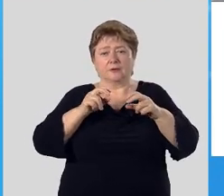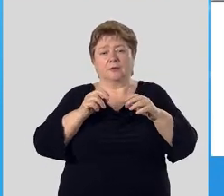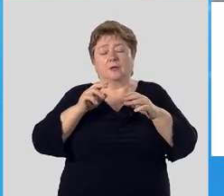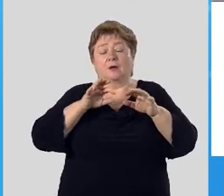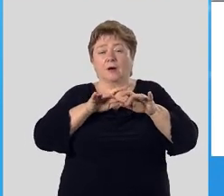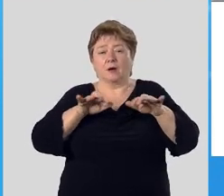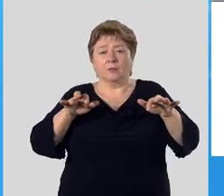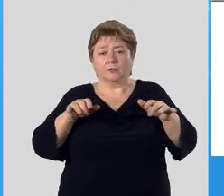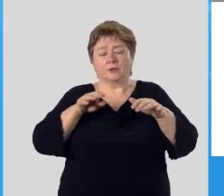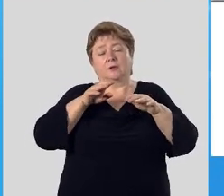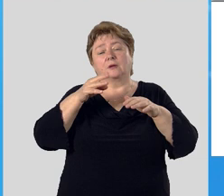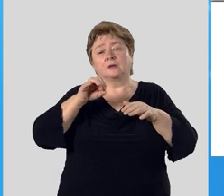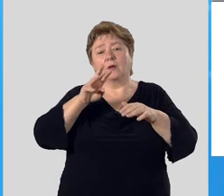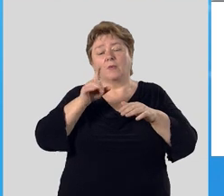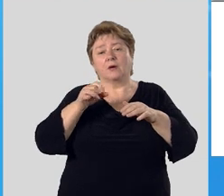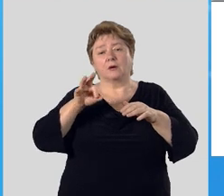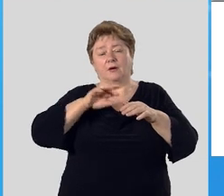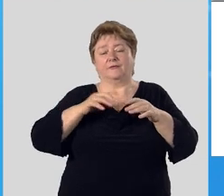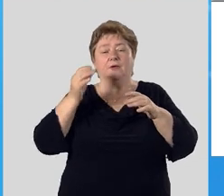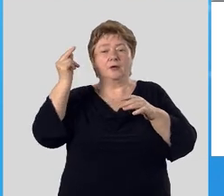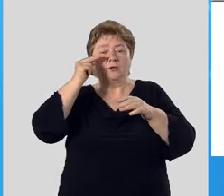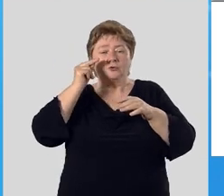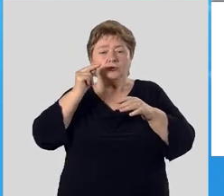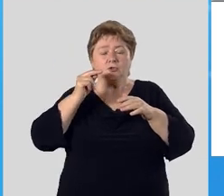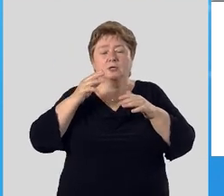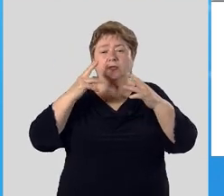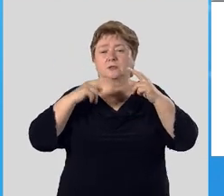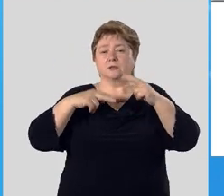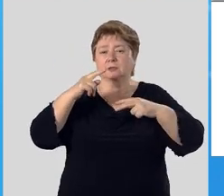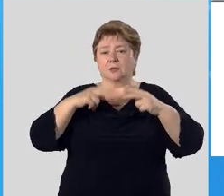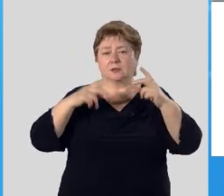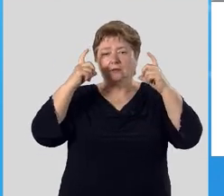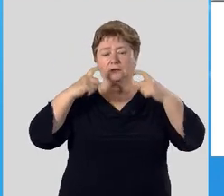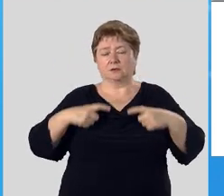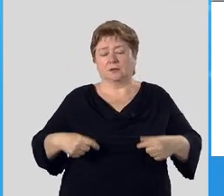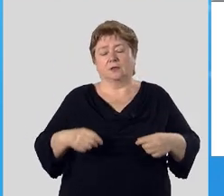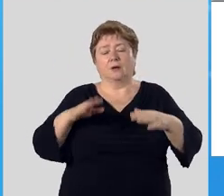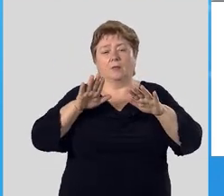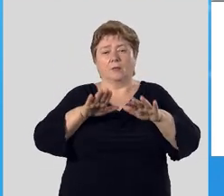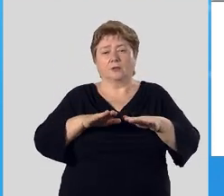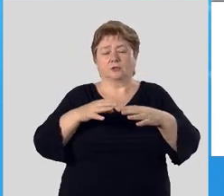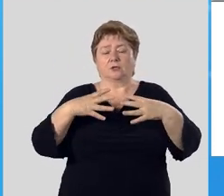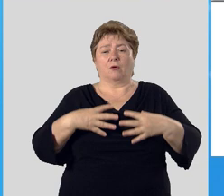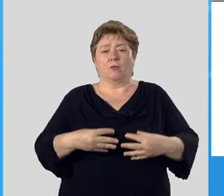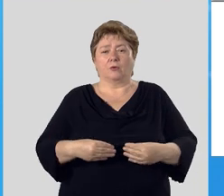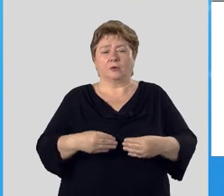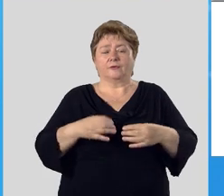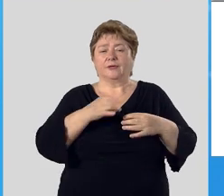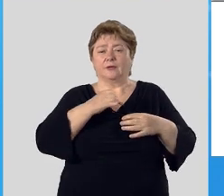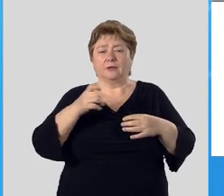компьютерная томография изучает строение тела человека с учетом положения органов и